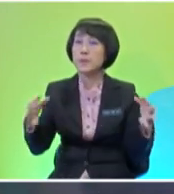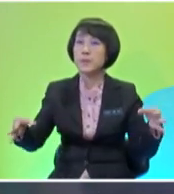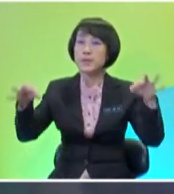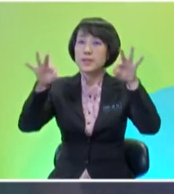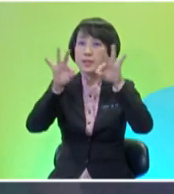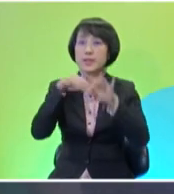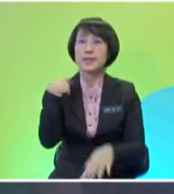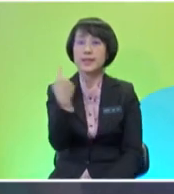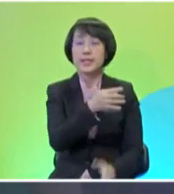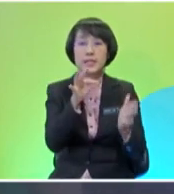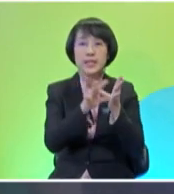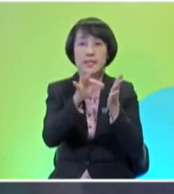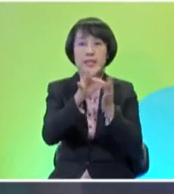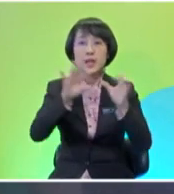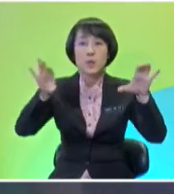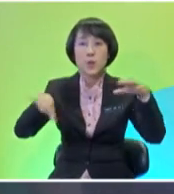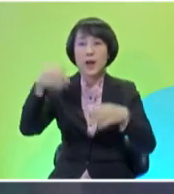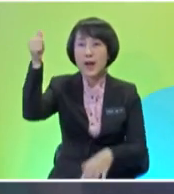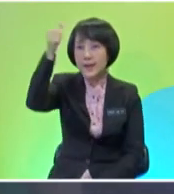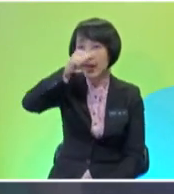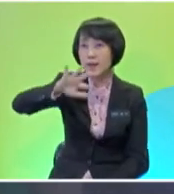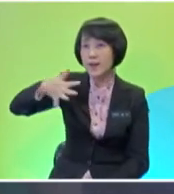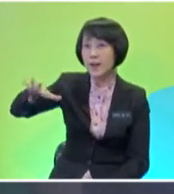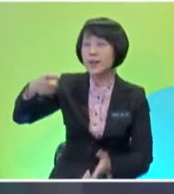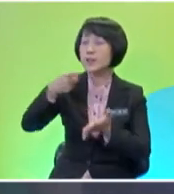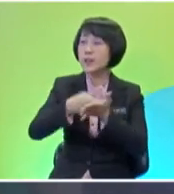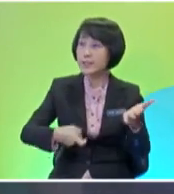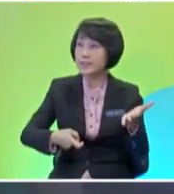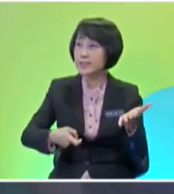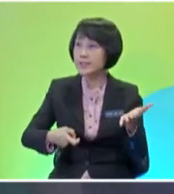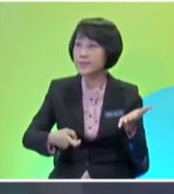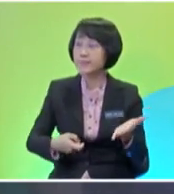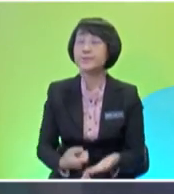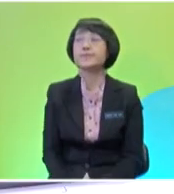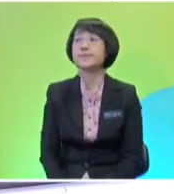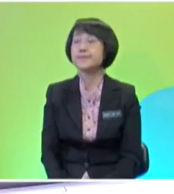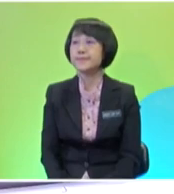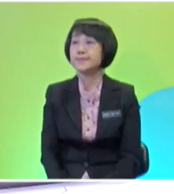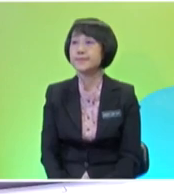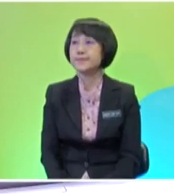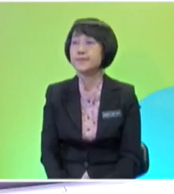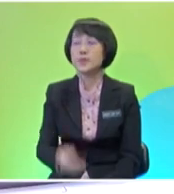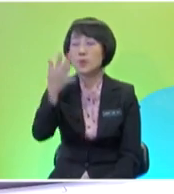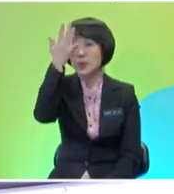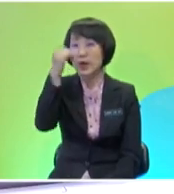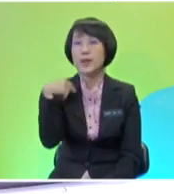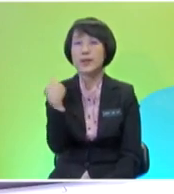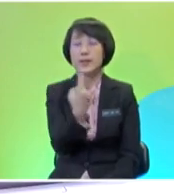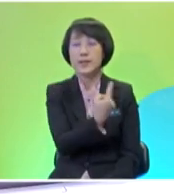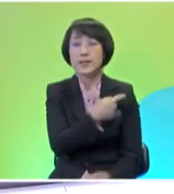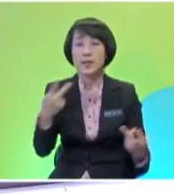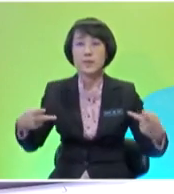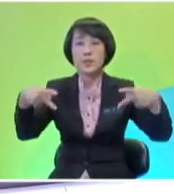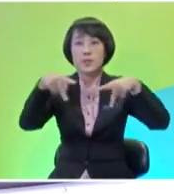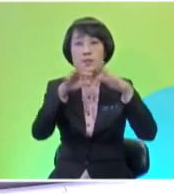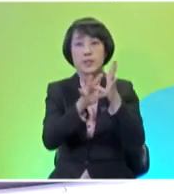kita mengira dan membuat anggaran kos terlebih dahulu? Okey. Tu soalan tu pun penting juga. Okey, kenapa kita perlu kira dan buat anggaran